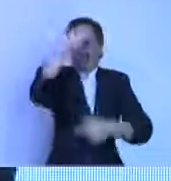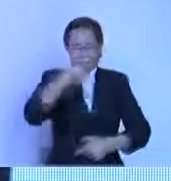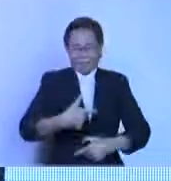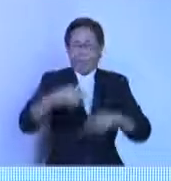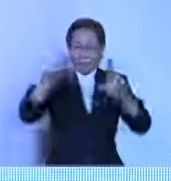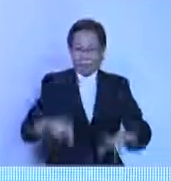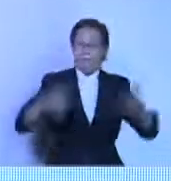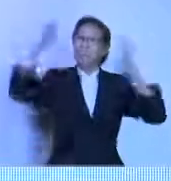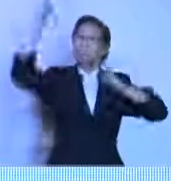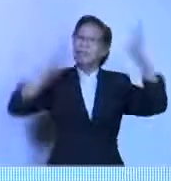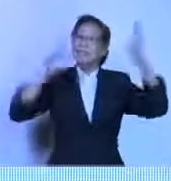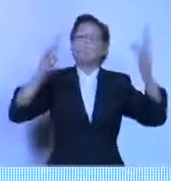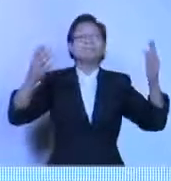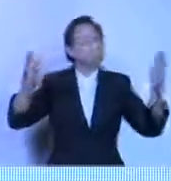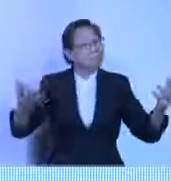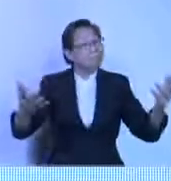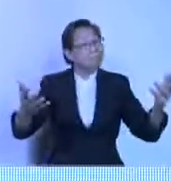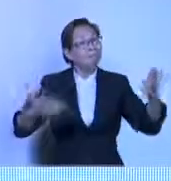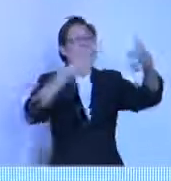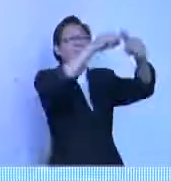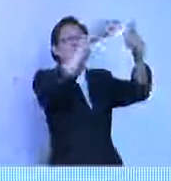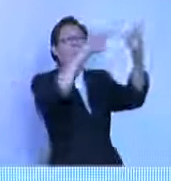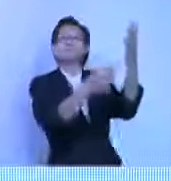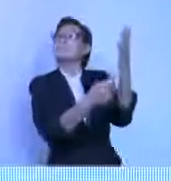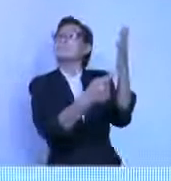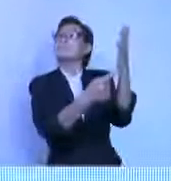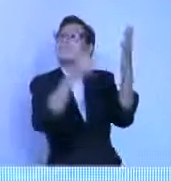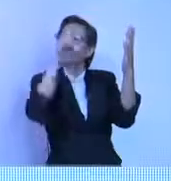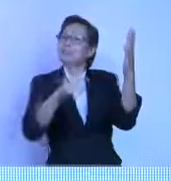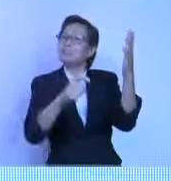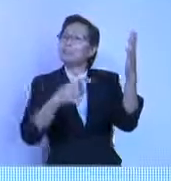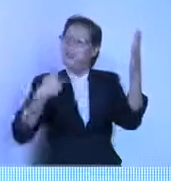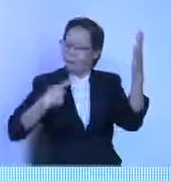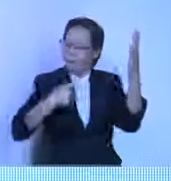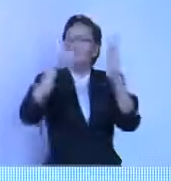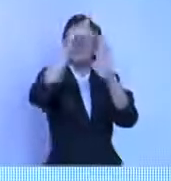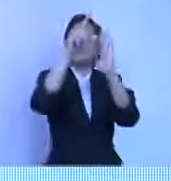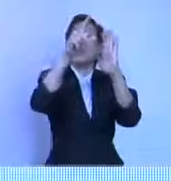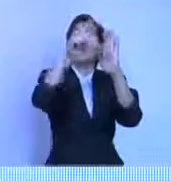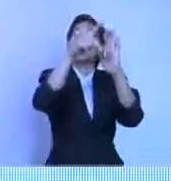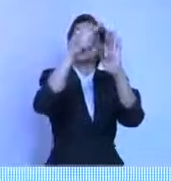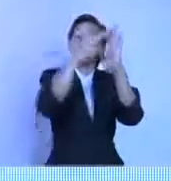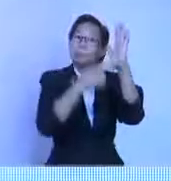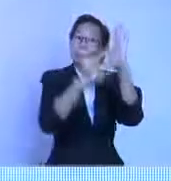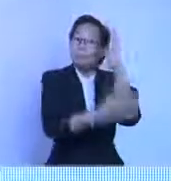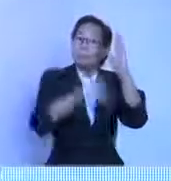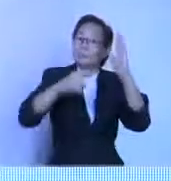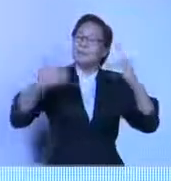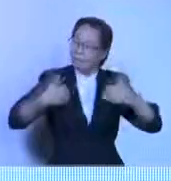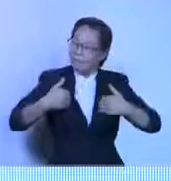Malaysia maka inilah ciri-ciri yang wajib anda miliki perbedaan ras